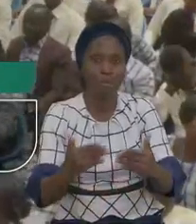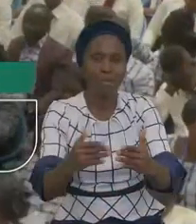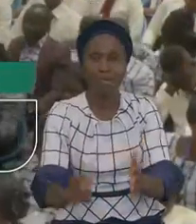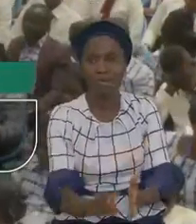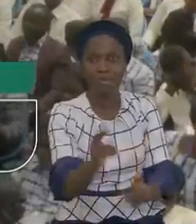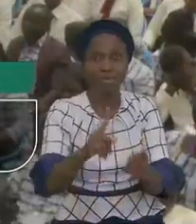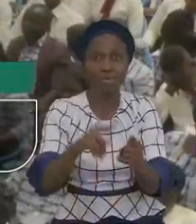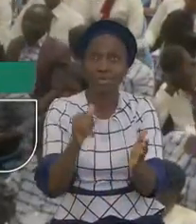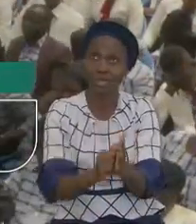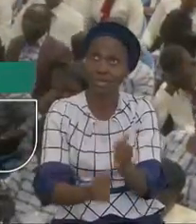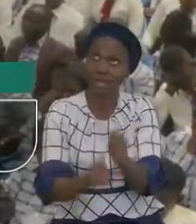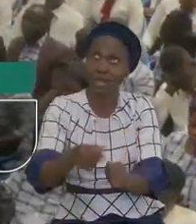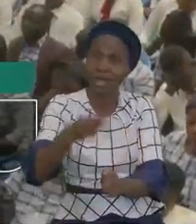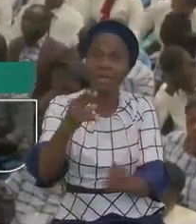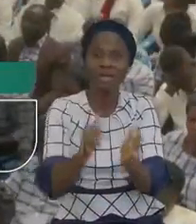ça commence.